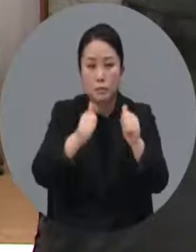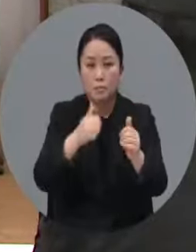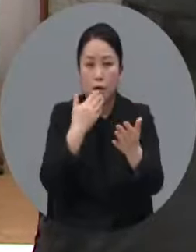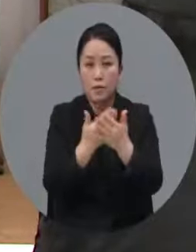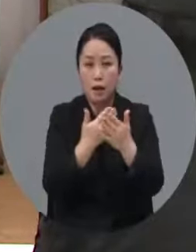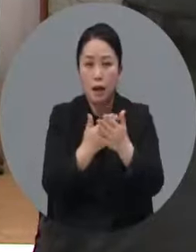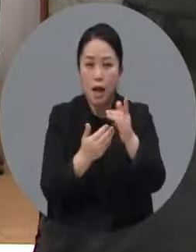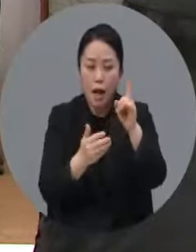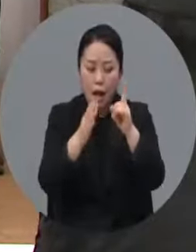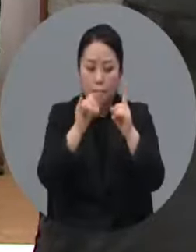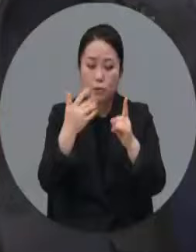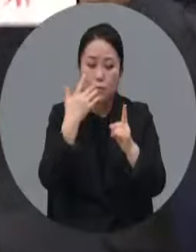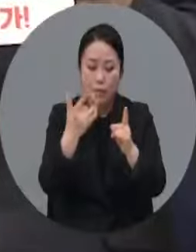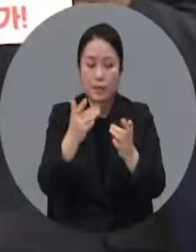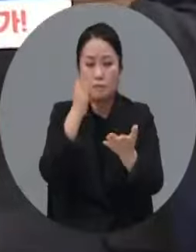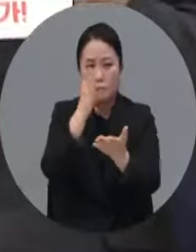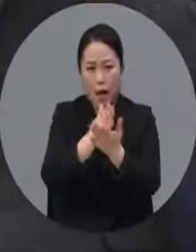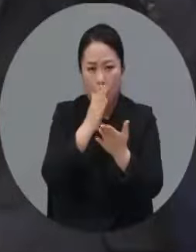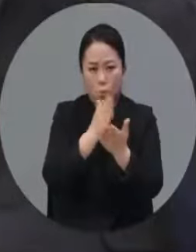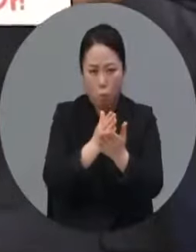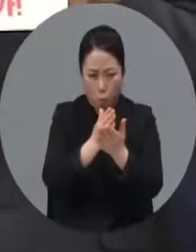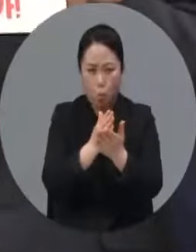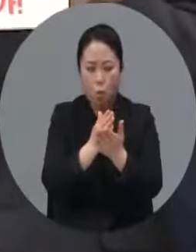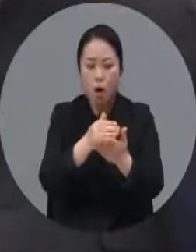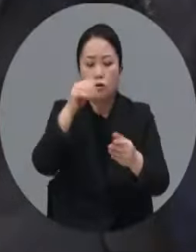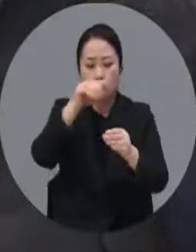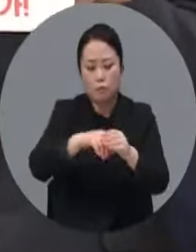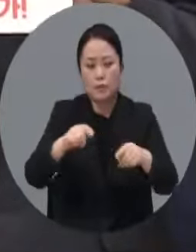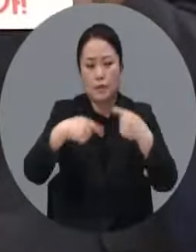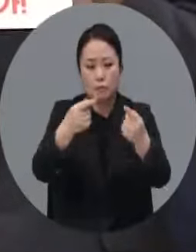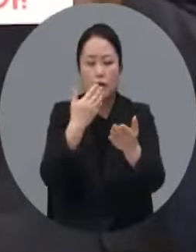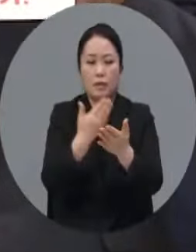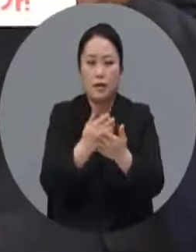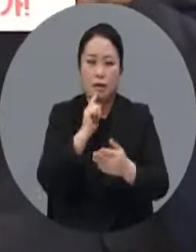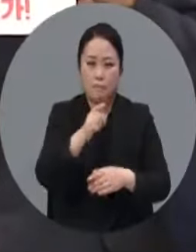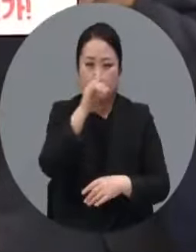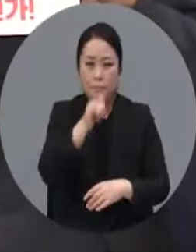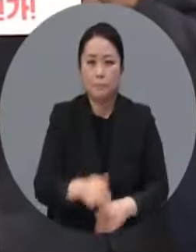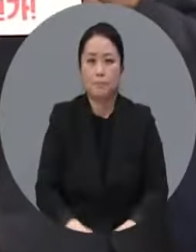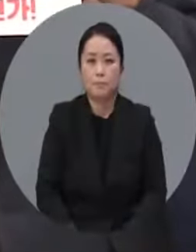한 명도 빠짐없이 주권을 행사해달라고 강조했습니다. MBC 뉴스 김윤아입니다.